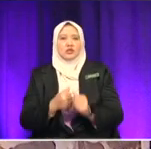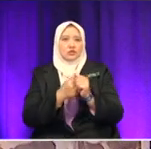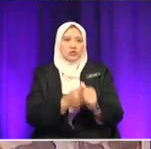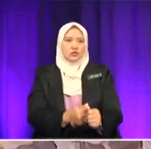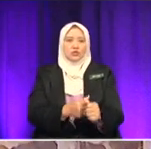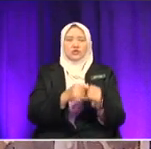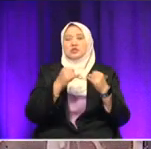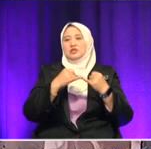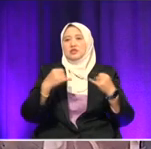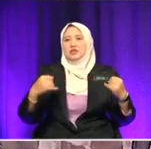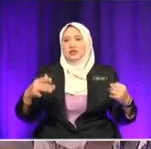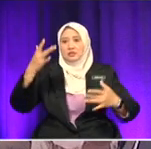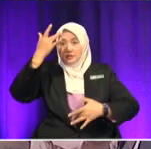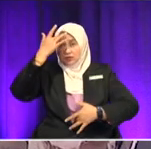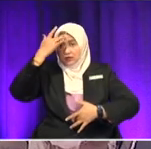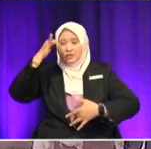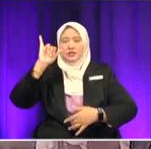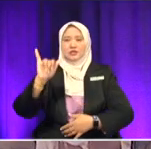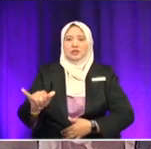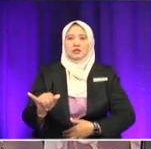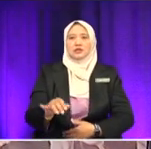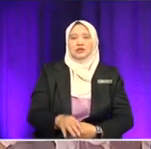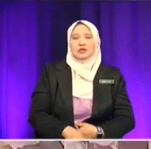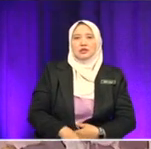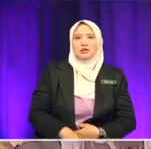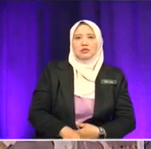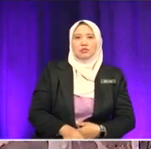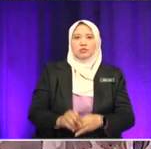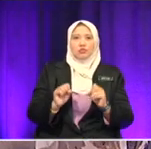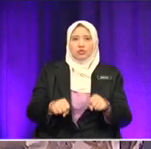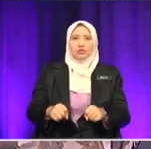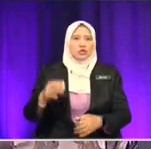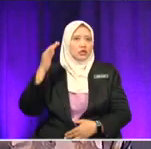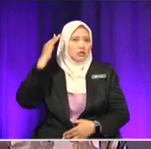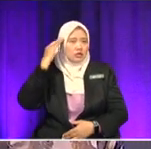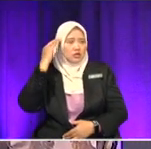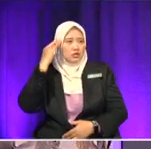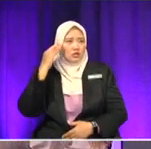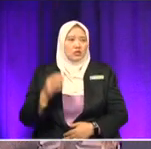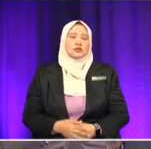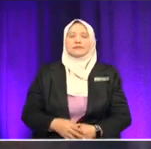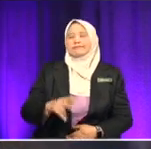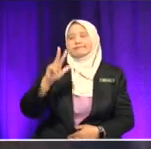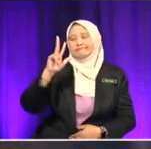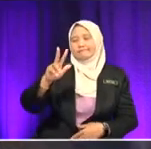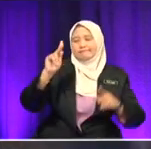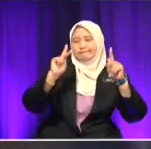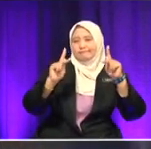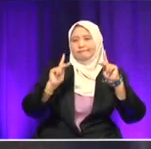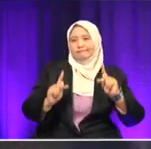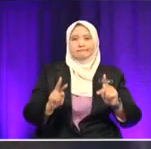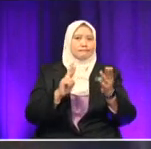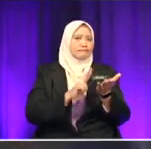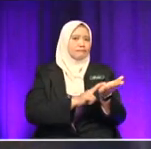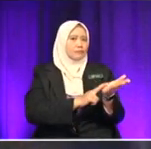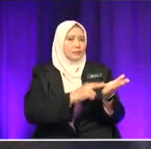antiviral. Itulah tiga kaedah rawatan penyakit berjangkit. Baik, nampaknya satu perkongsian